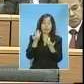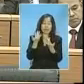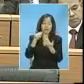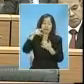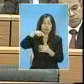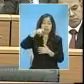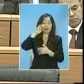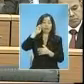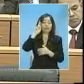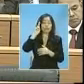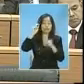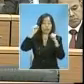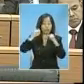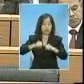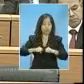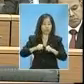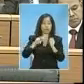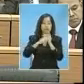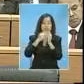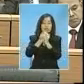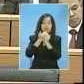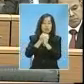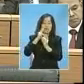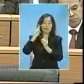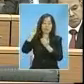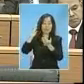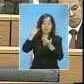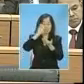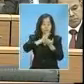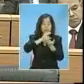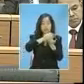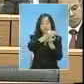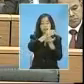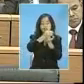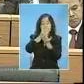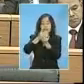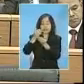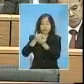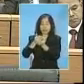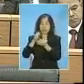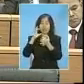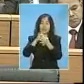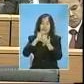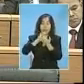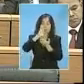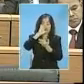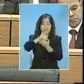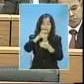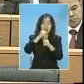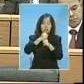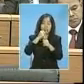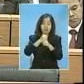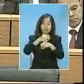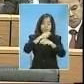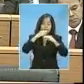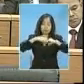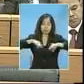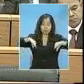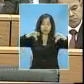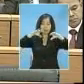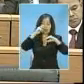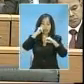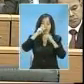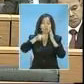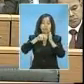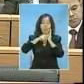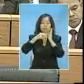กำหนดนี้เพื่อกู้เงินมาใช้เพื่อไปลงทุนการป้องกันน้ำท่วมครับทำให้เราเสีย